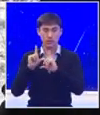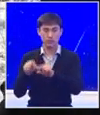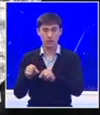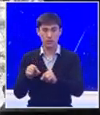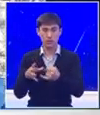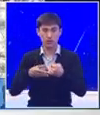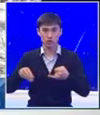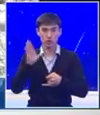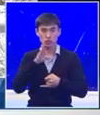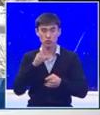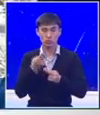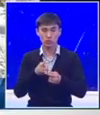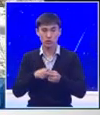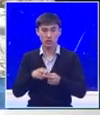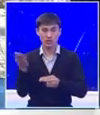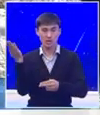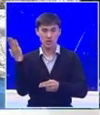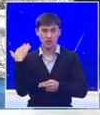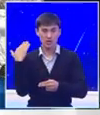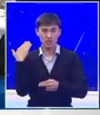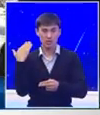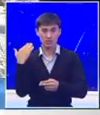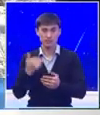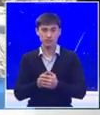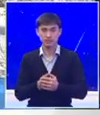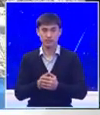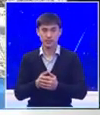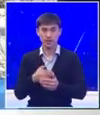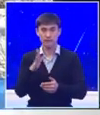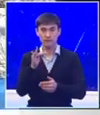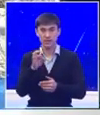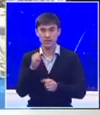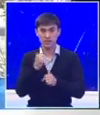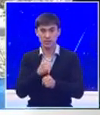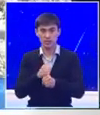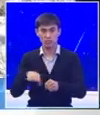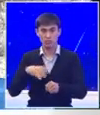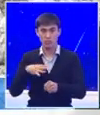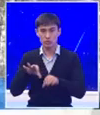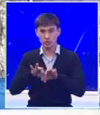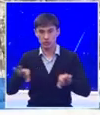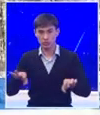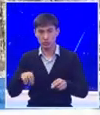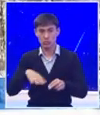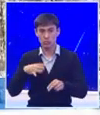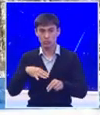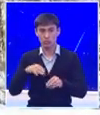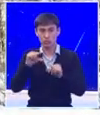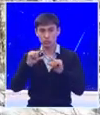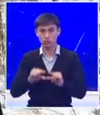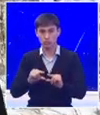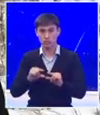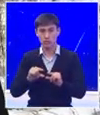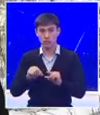жер суды. Ол енді кезінде пейзді жасылғанда мүмкін жетіп тұрған, мүмкін дебеті түсіп кетті ма